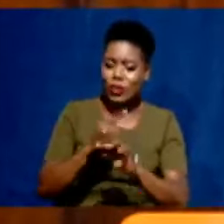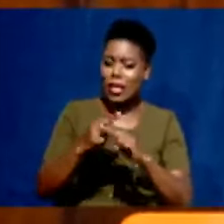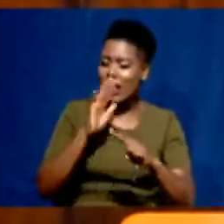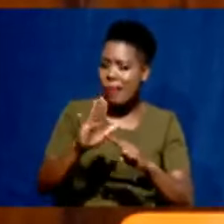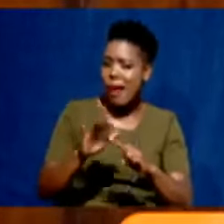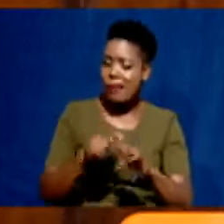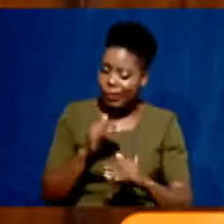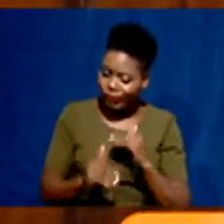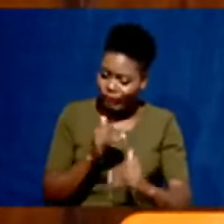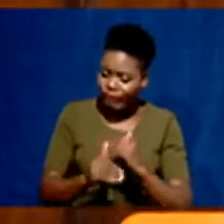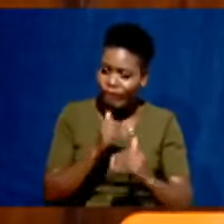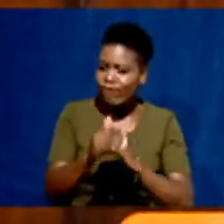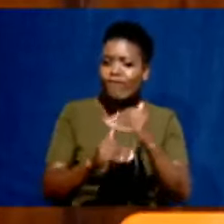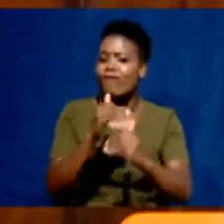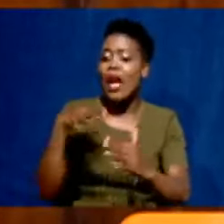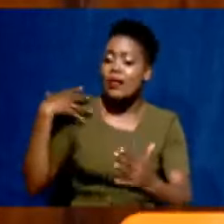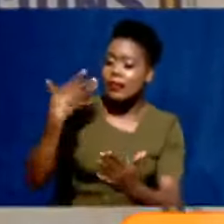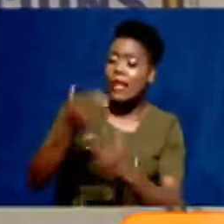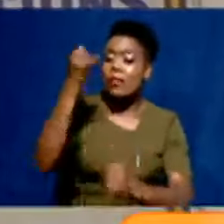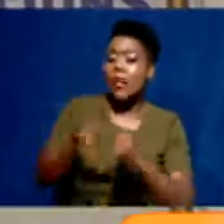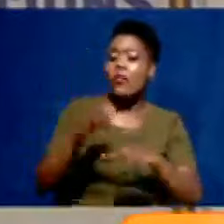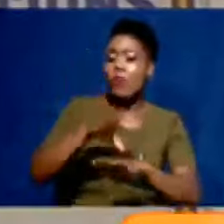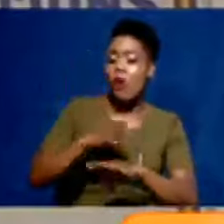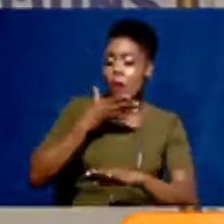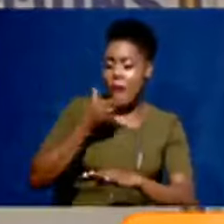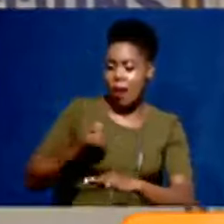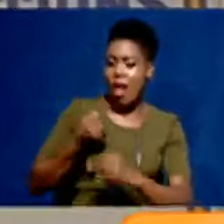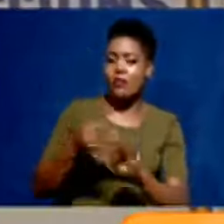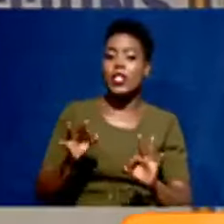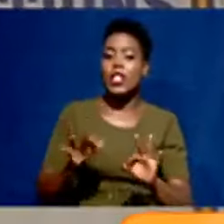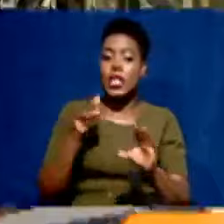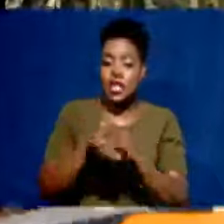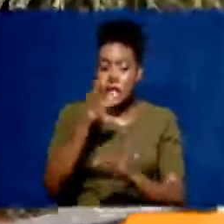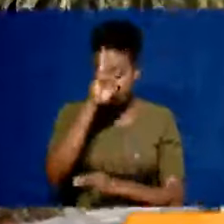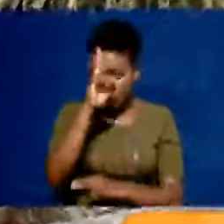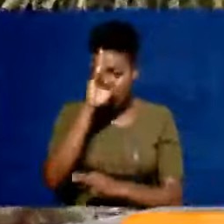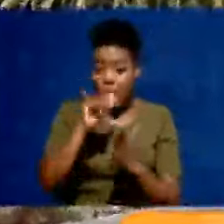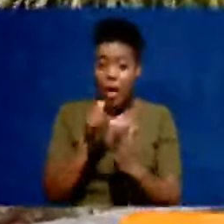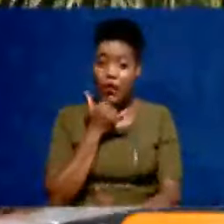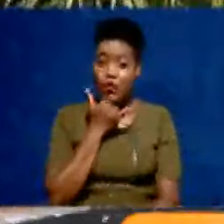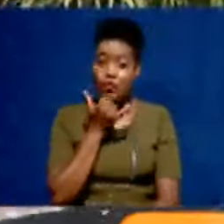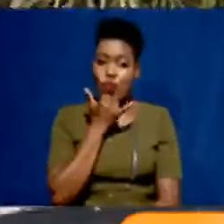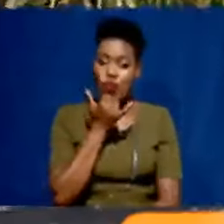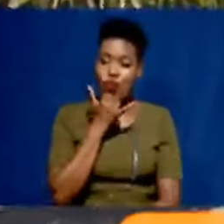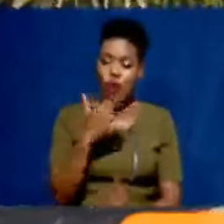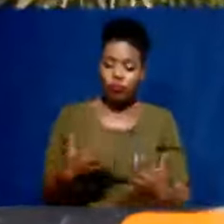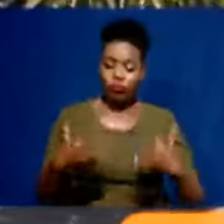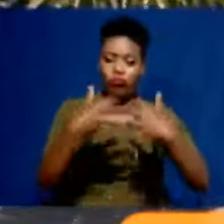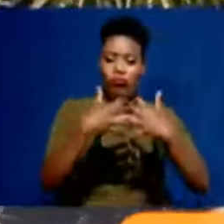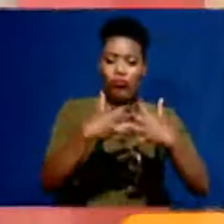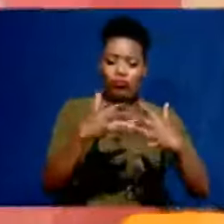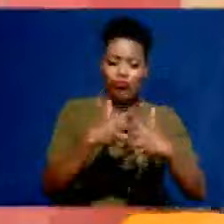yake kuhusu taarifa potovu kwa idara ya polisi, kosa hilo haliambatani na kosa